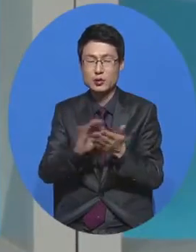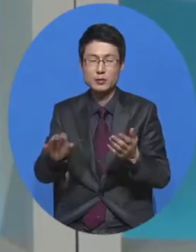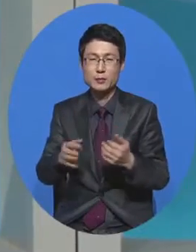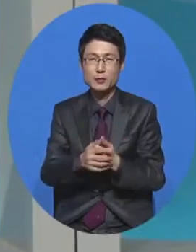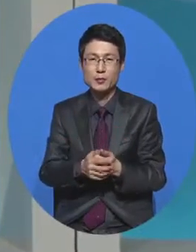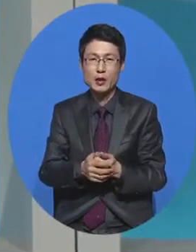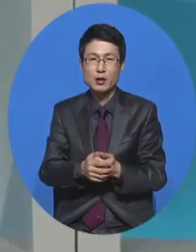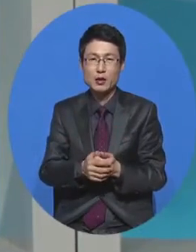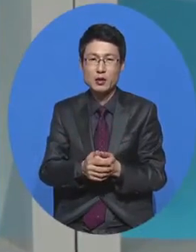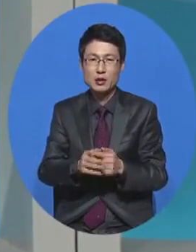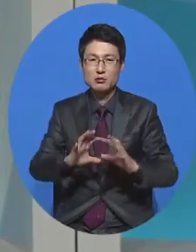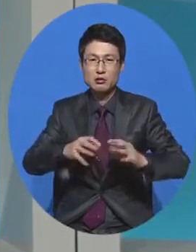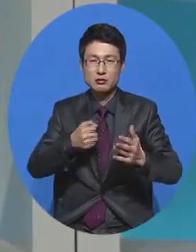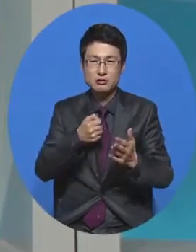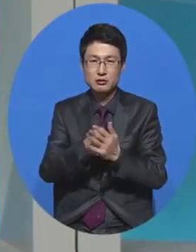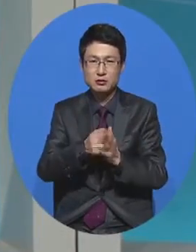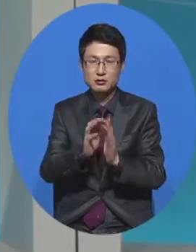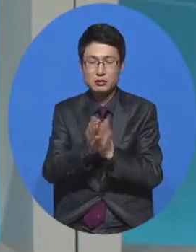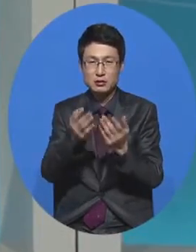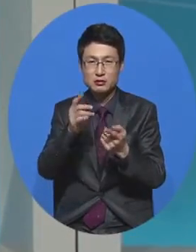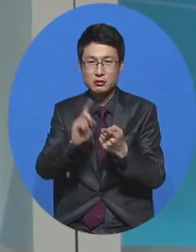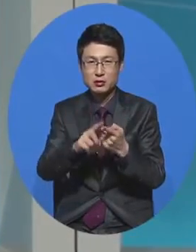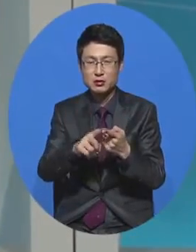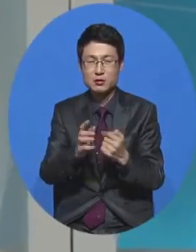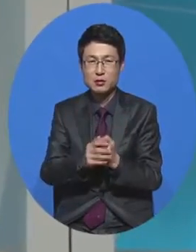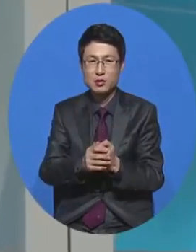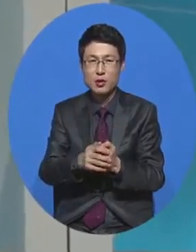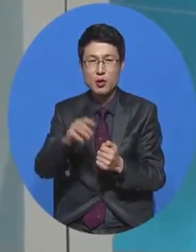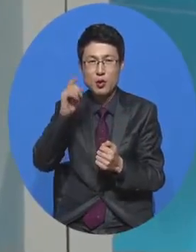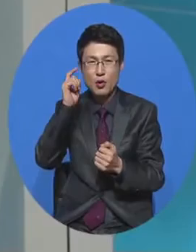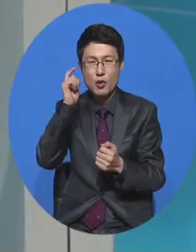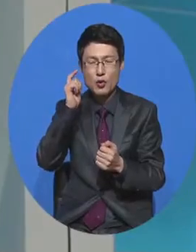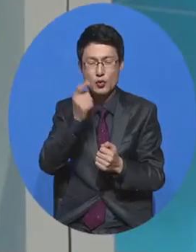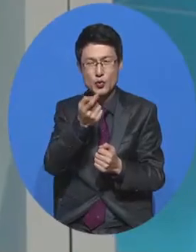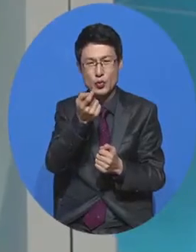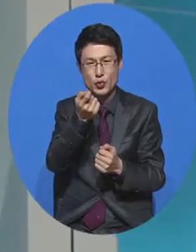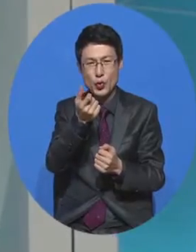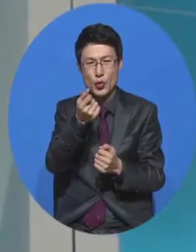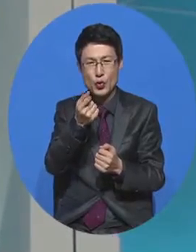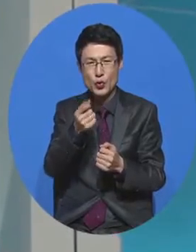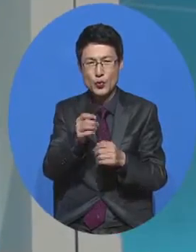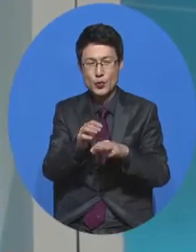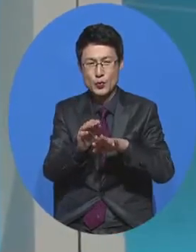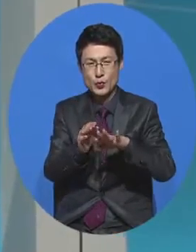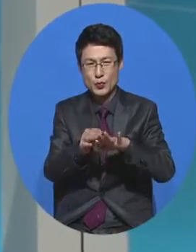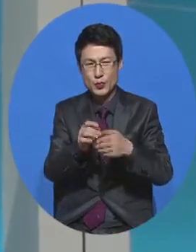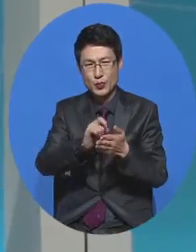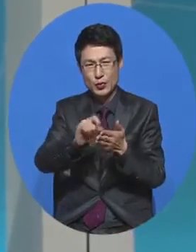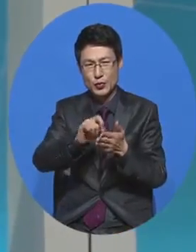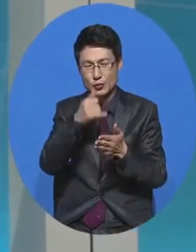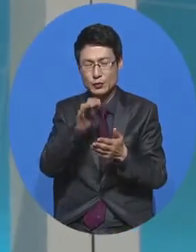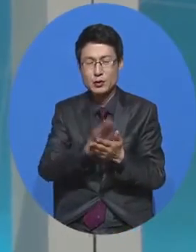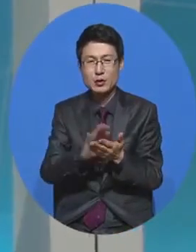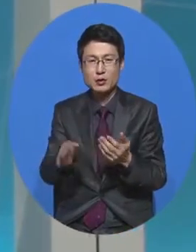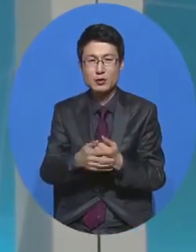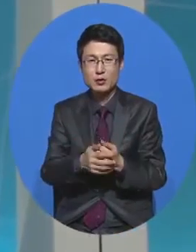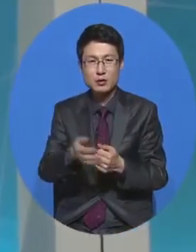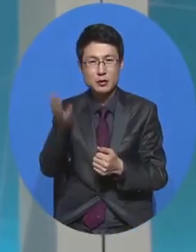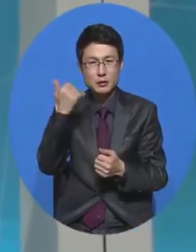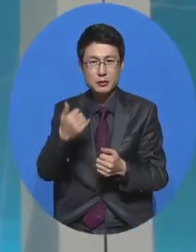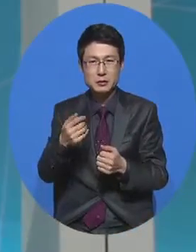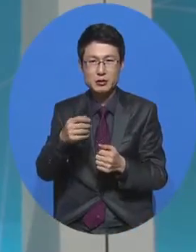국정 교과서에 지금 말씀하신 부분이 왜 규 층의 조금 실려 있거든요 예 기존의 검인정 교과서 같은